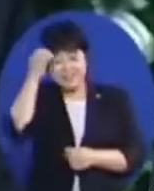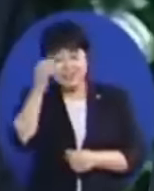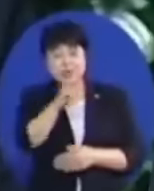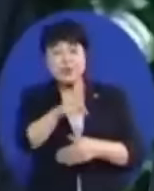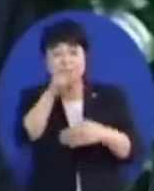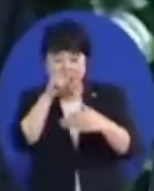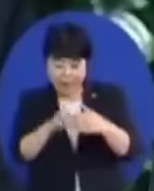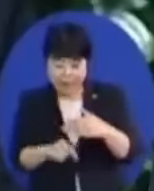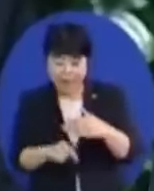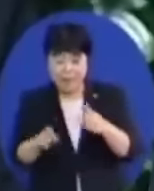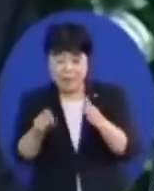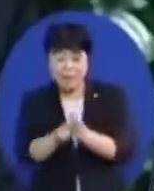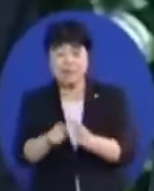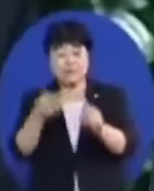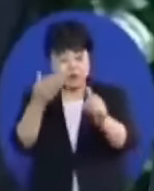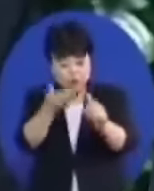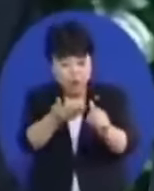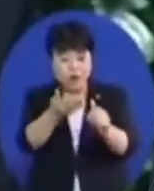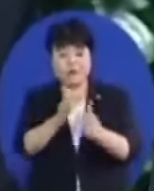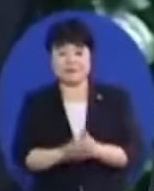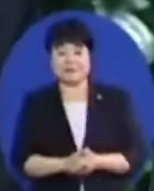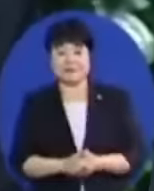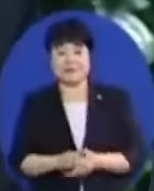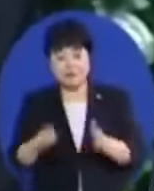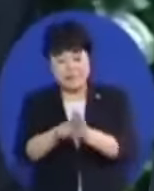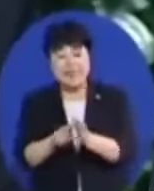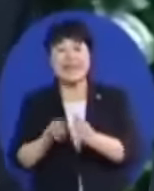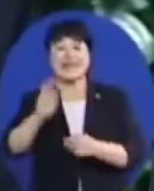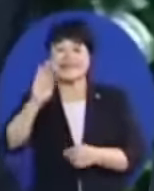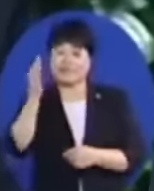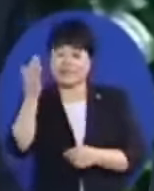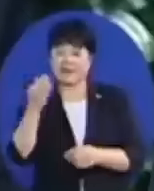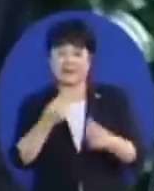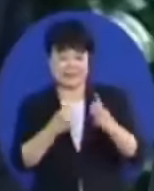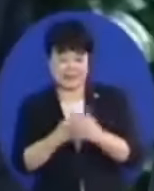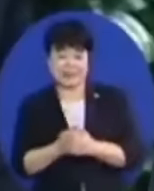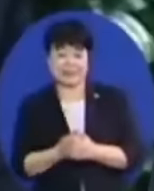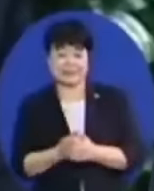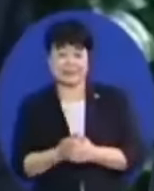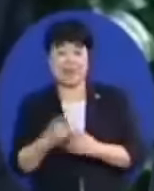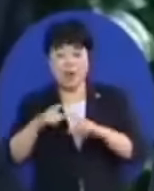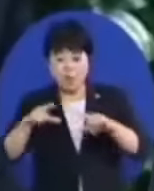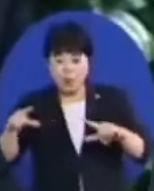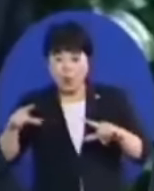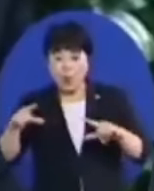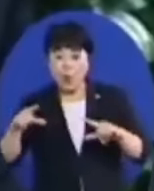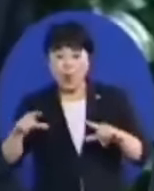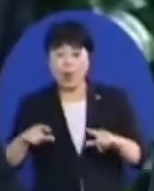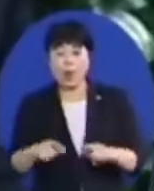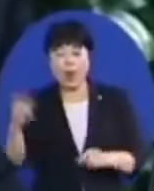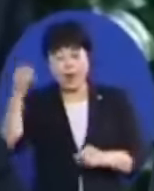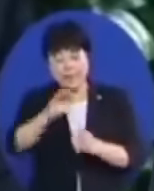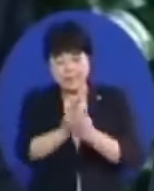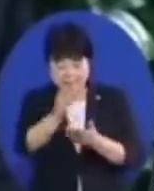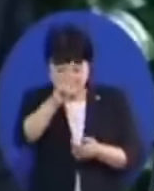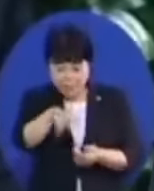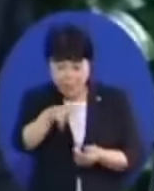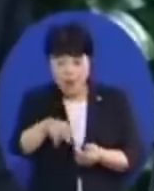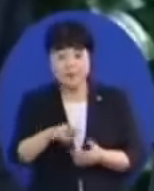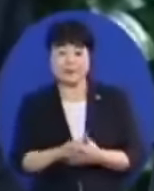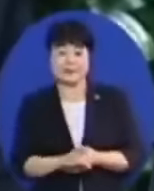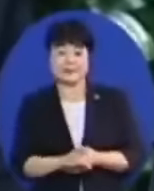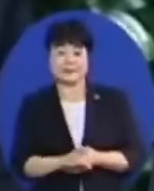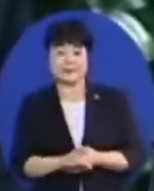우리 마음속에 믿음을 부어주어서 믿게 되는 것입니다. 그러므로 일반적으로 우리가 성경을 읽을